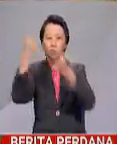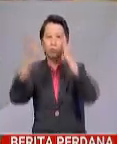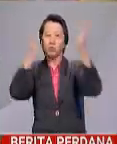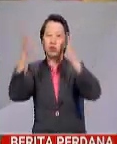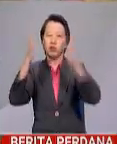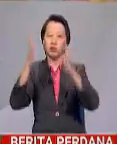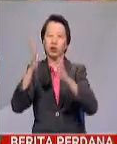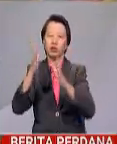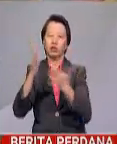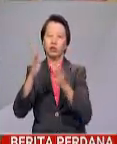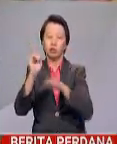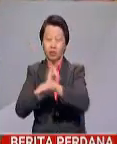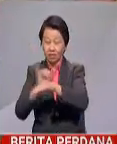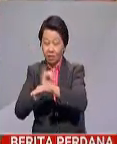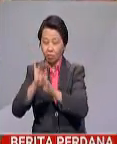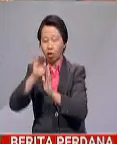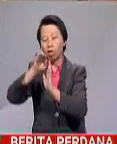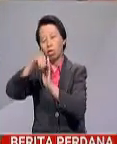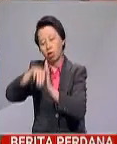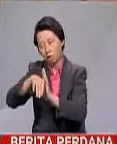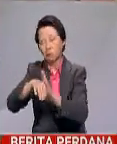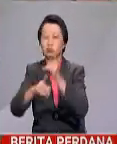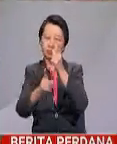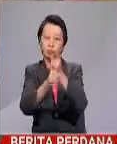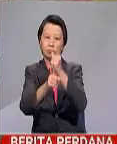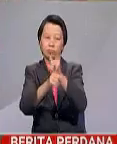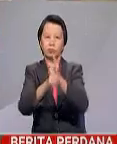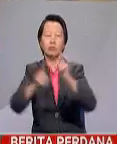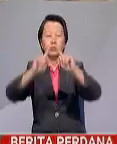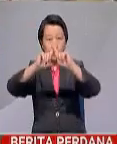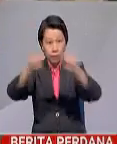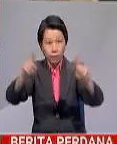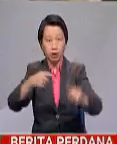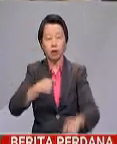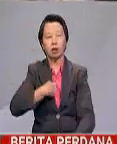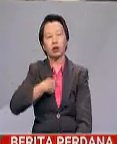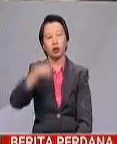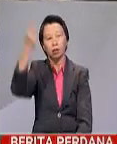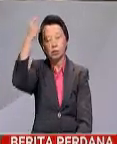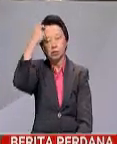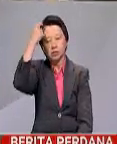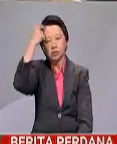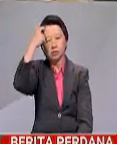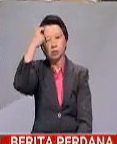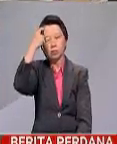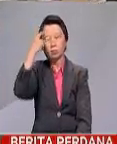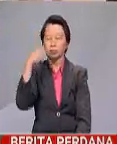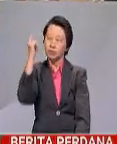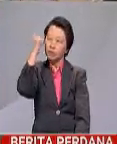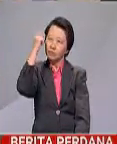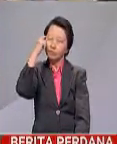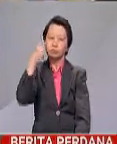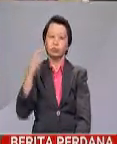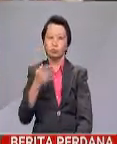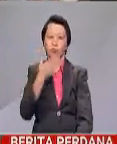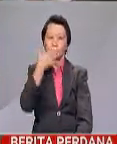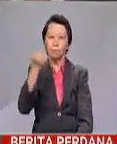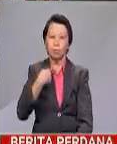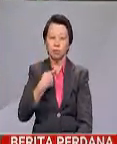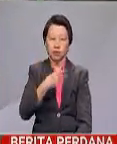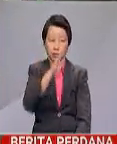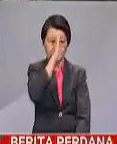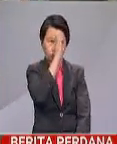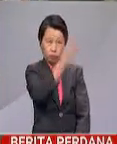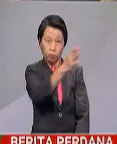Malaysia. Tetapi saya berpendapat kita fokus pada